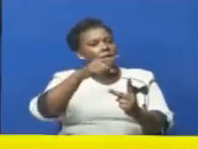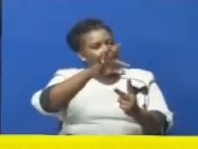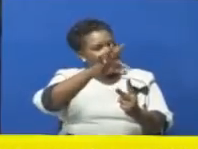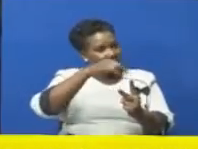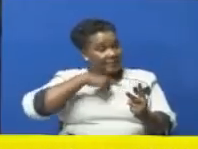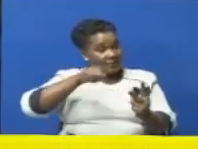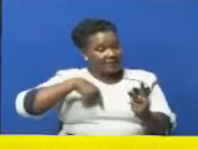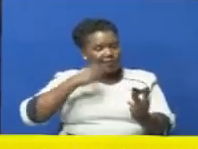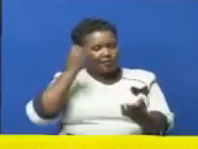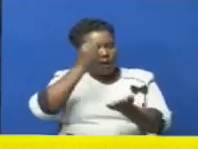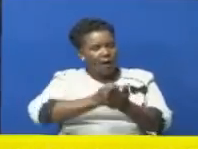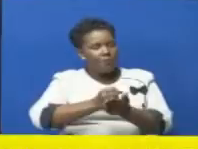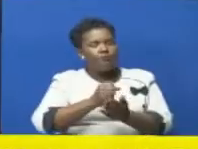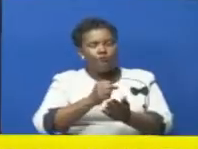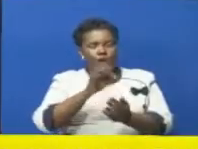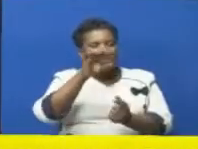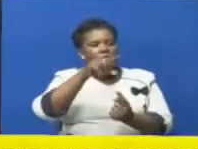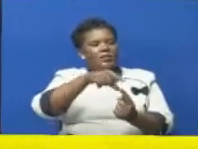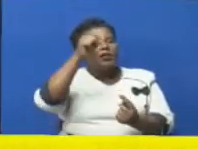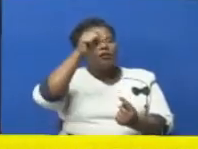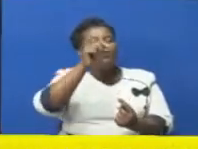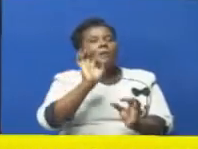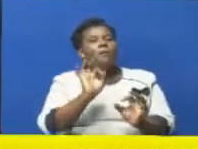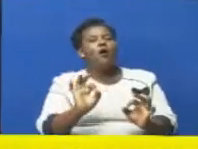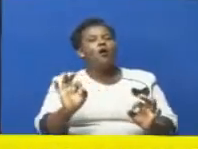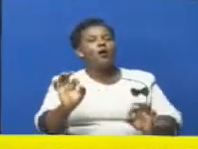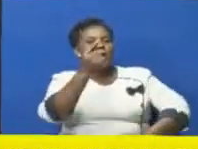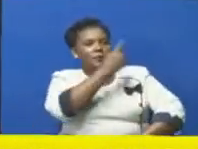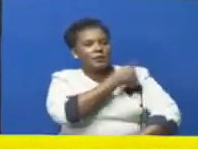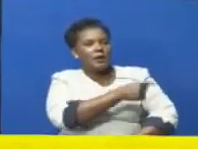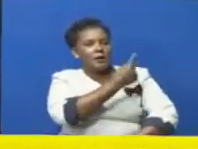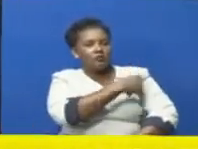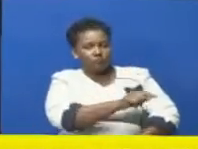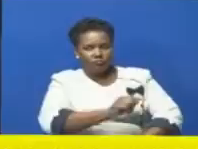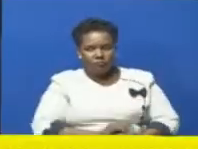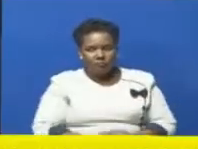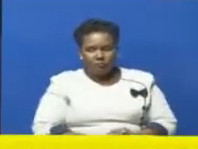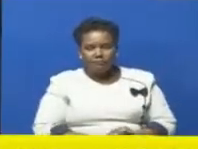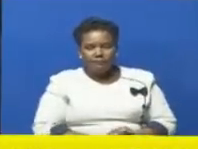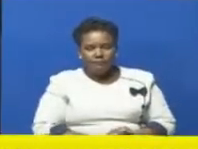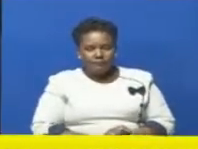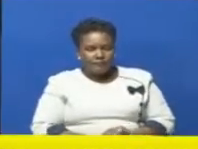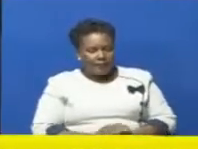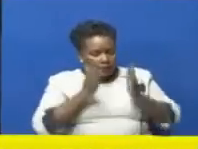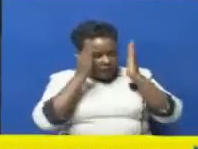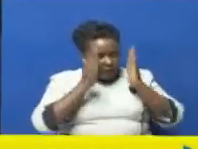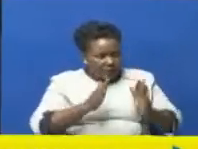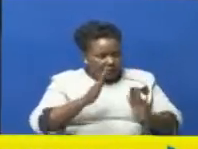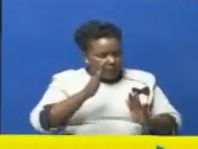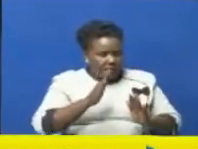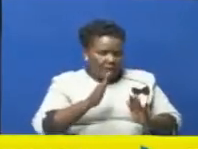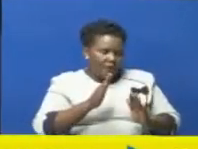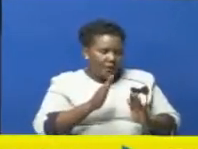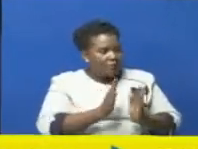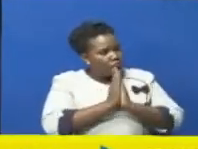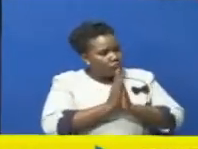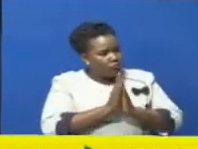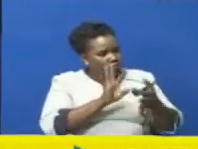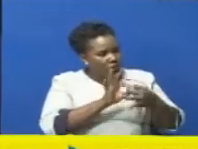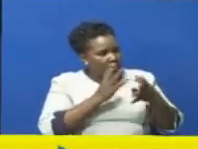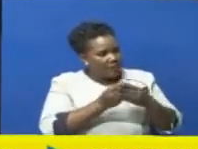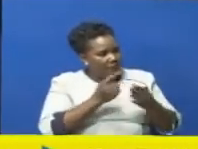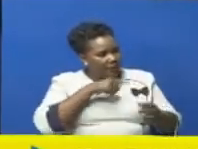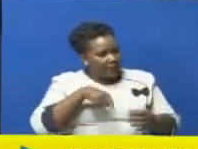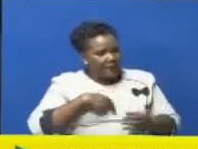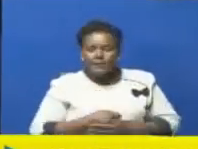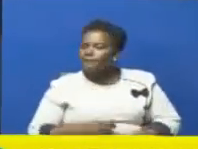maana tunahimiza Waislamu na wananchi kwa ujumla wasiogope, wachanje. Mheshimiwa, tunakushukuru kwa kushiriki na sisi TBC Aridhio. Shukrani, barakallahu